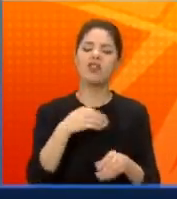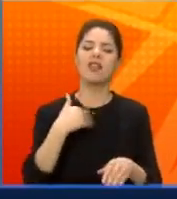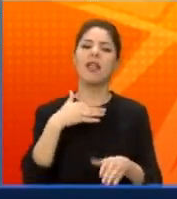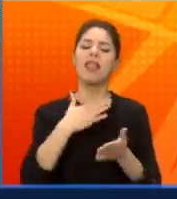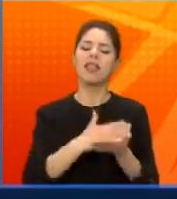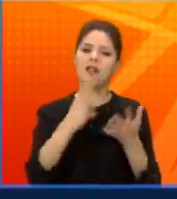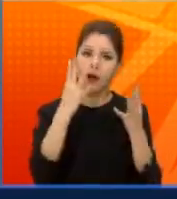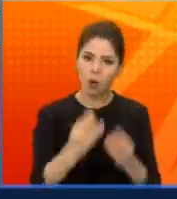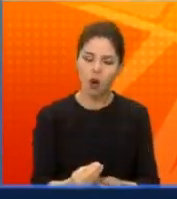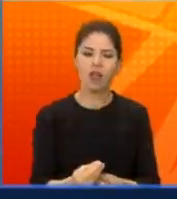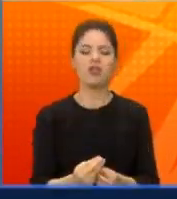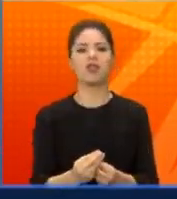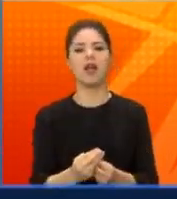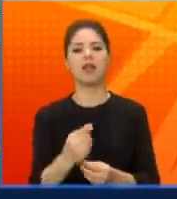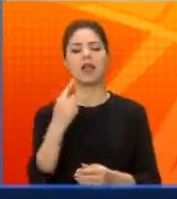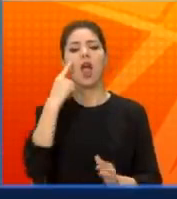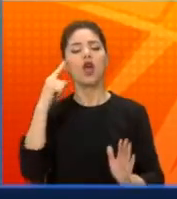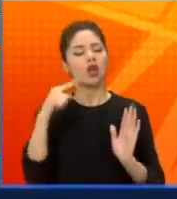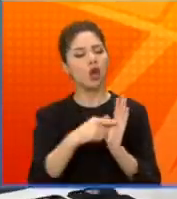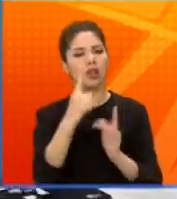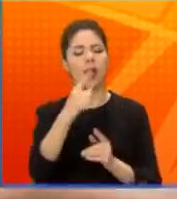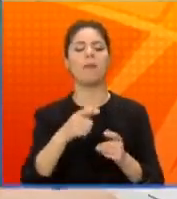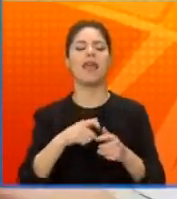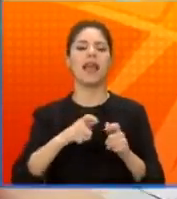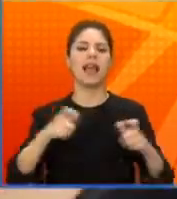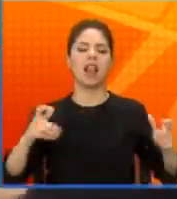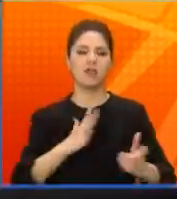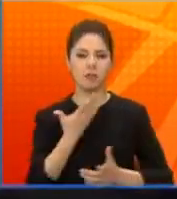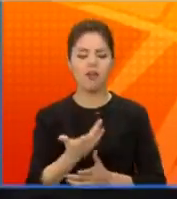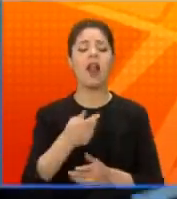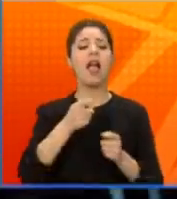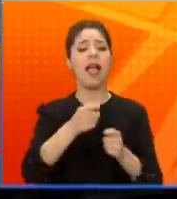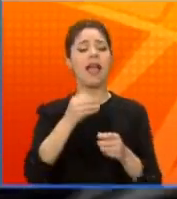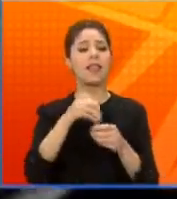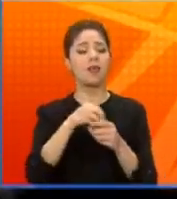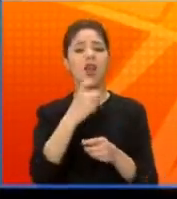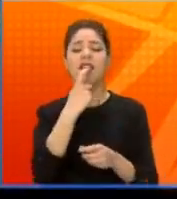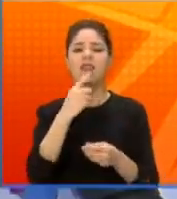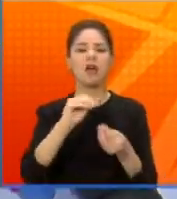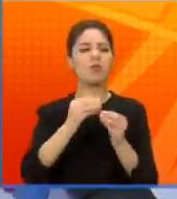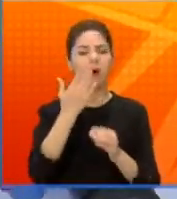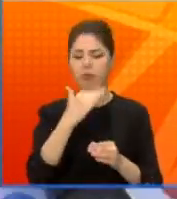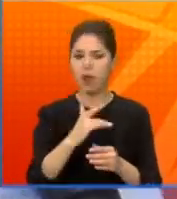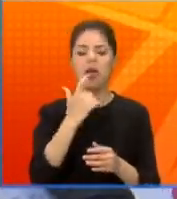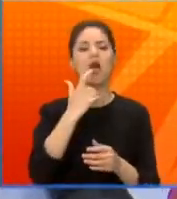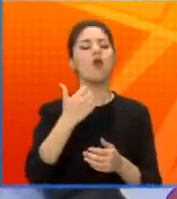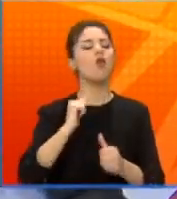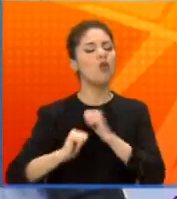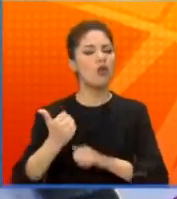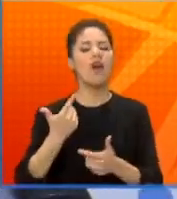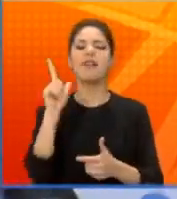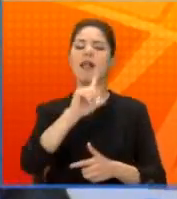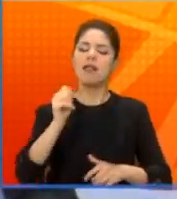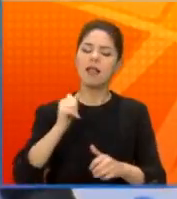ilerleyeceğimizi, mesafe kat edeceğimizi gösteren bir gelişmedir. Eğitim için yaş sınırı da yok. İster lise, ister üniversite mezunu olsun